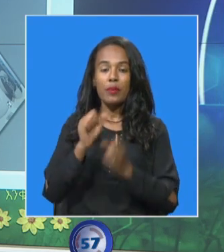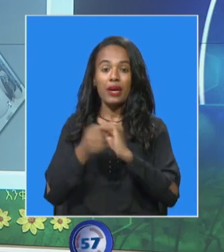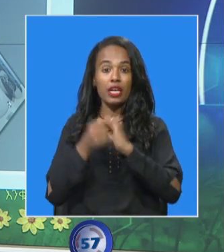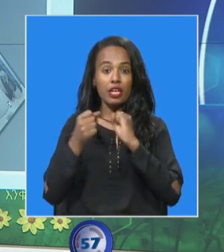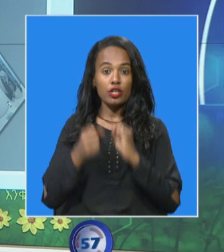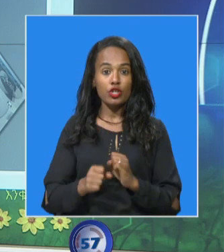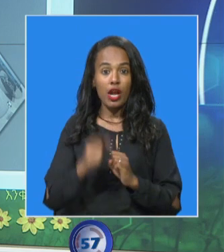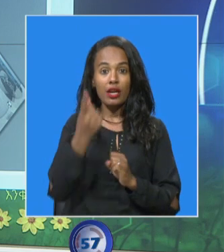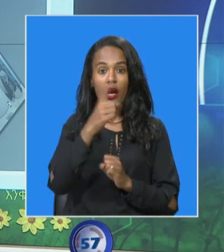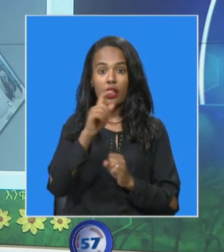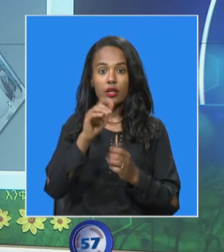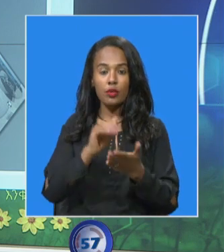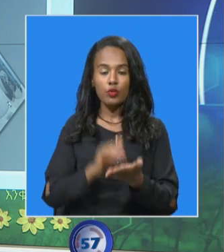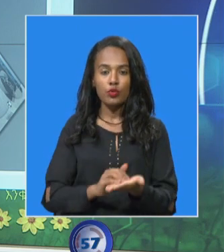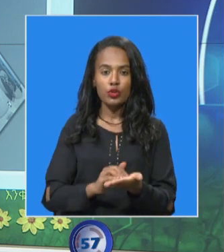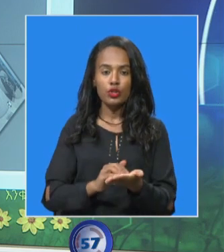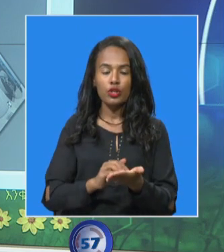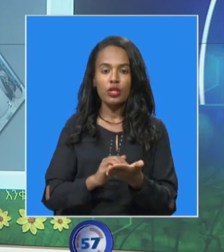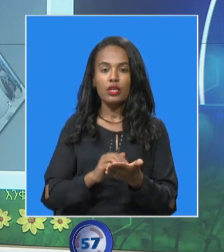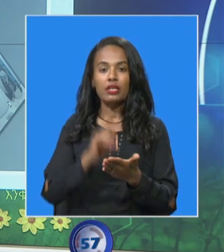ይችላል። ከ100,000 እስከ